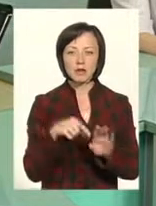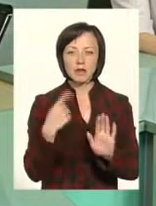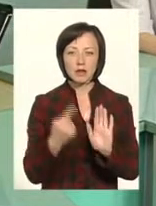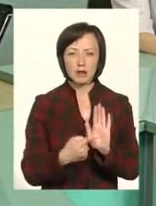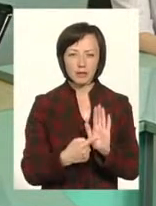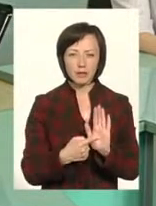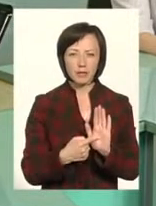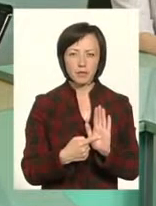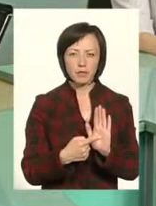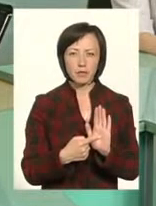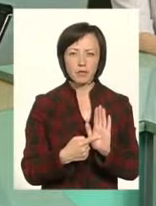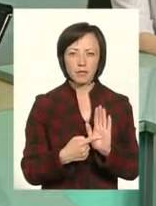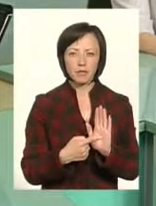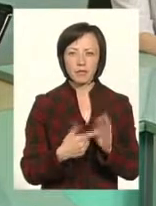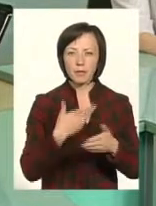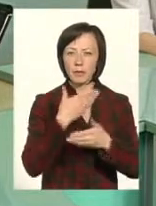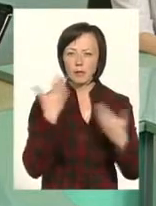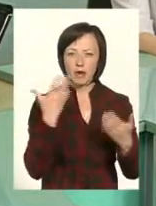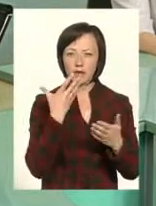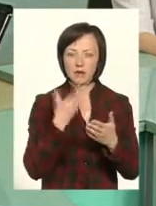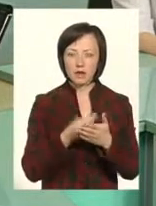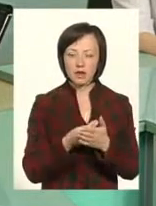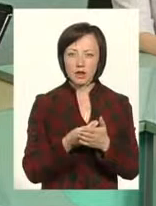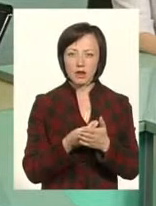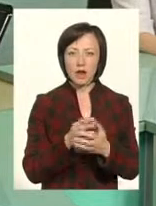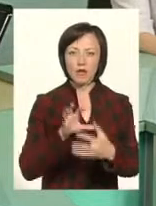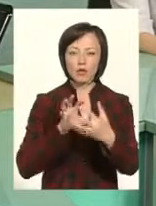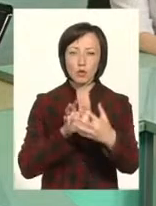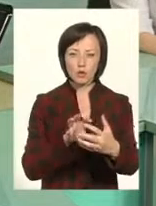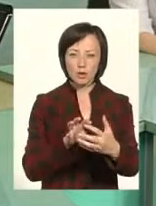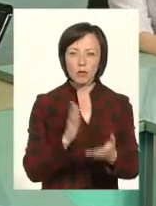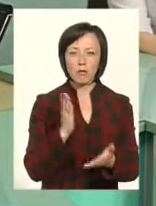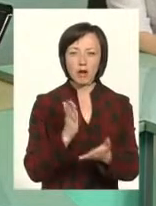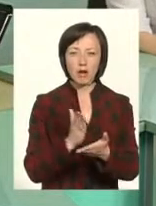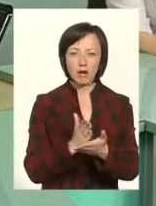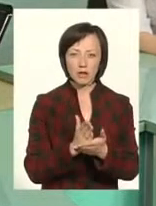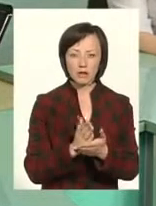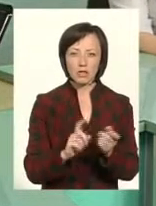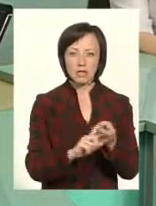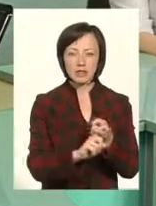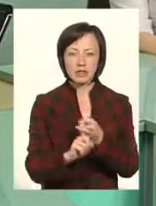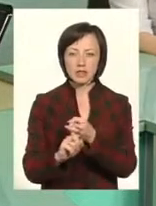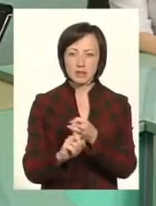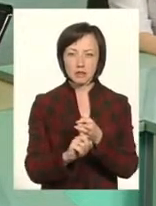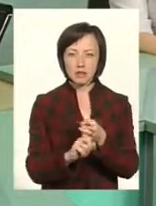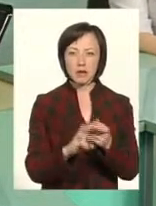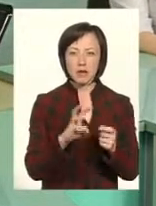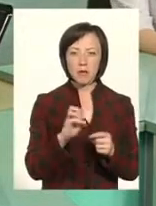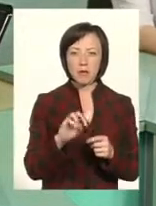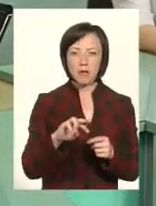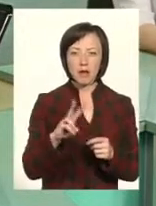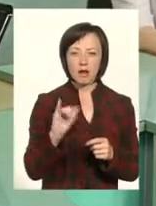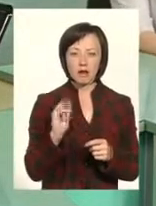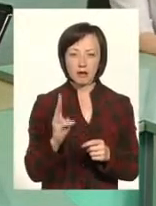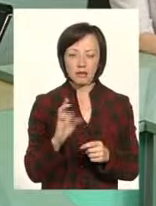запитанням. Не маючи своїх власних автобусів, маючи зв'язки з Мельником